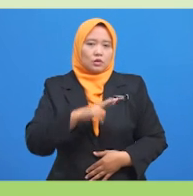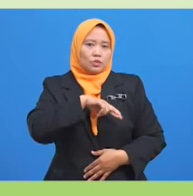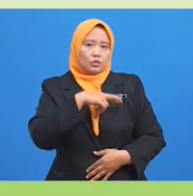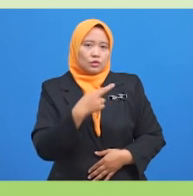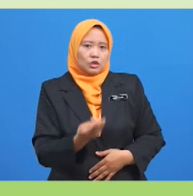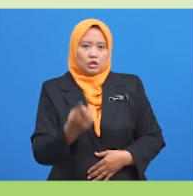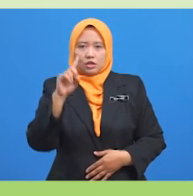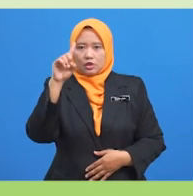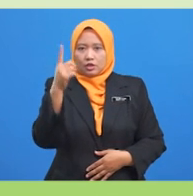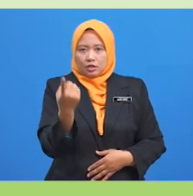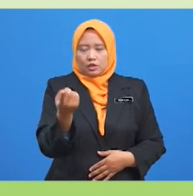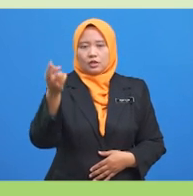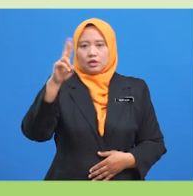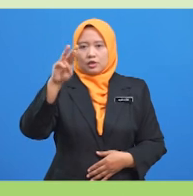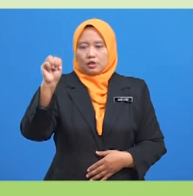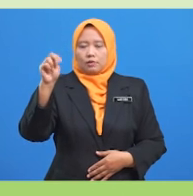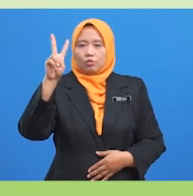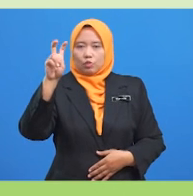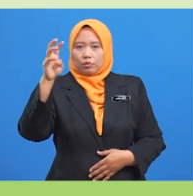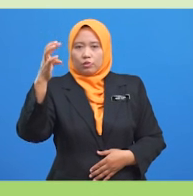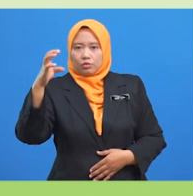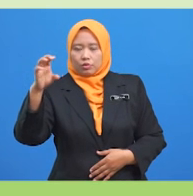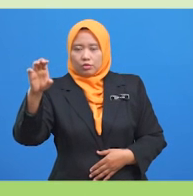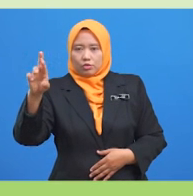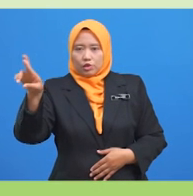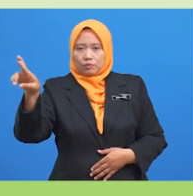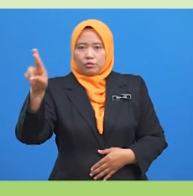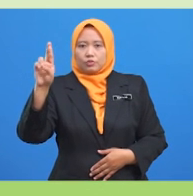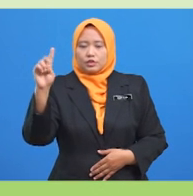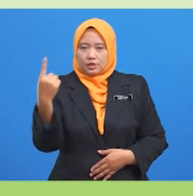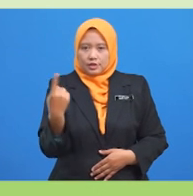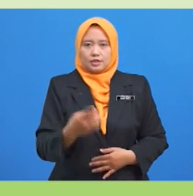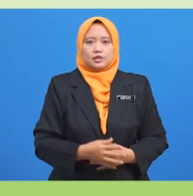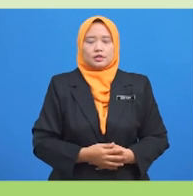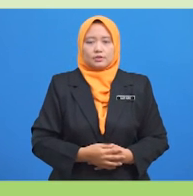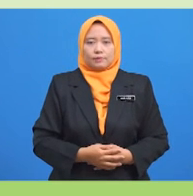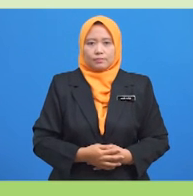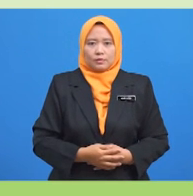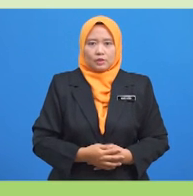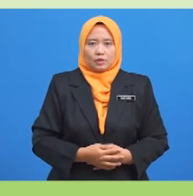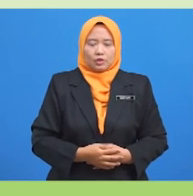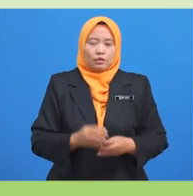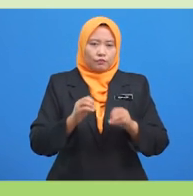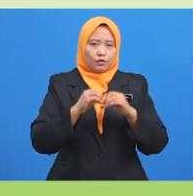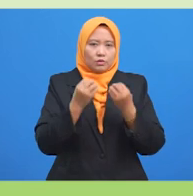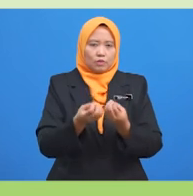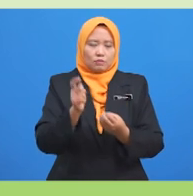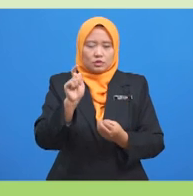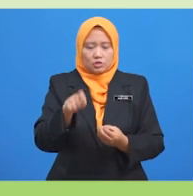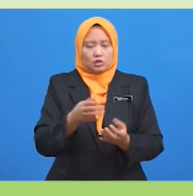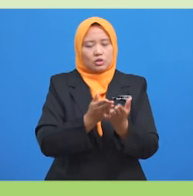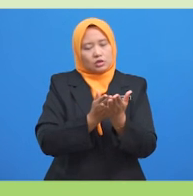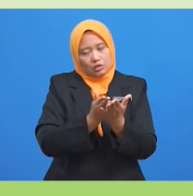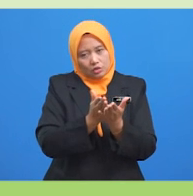RM80,000 tolak RM100,000. Secara rasional, firma wajar untuk teruskan